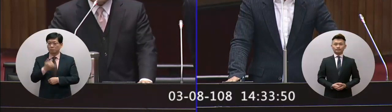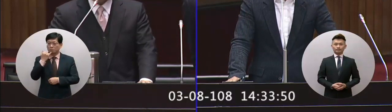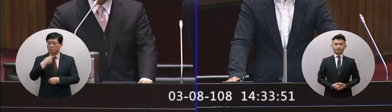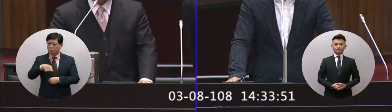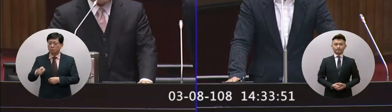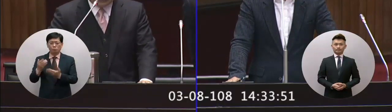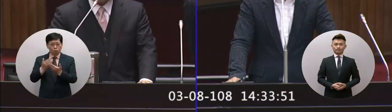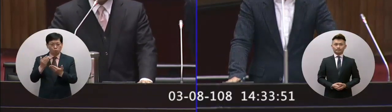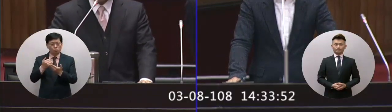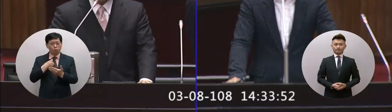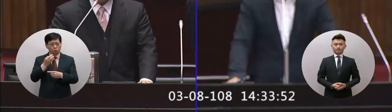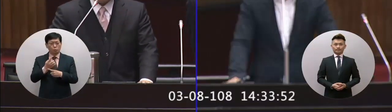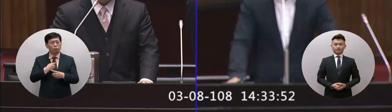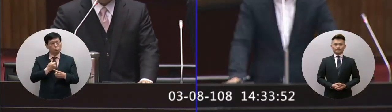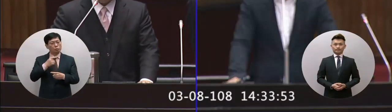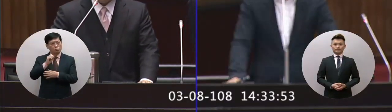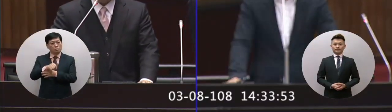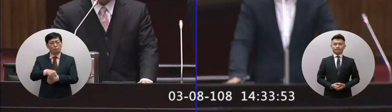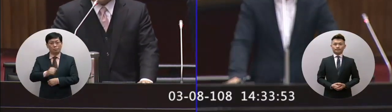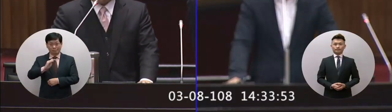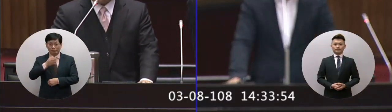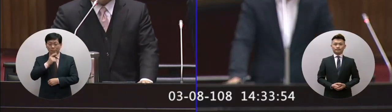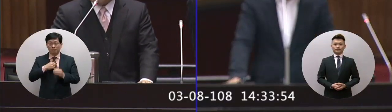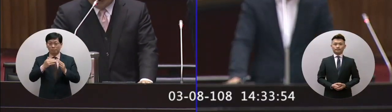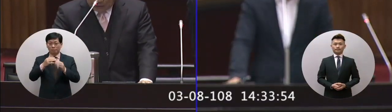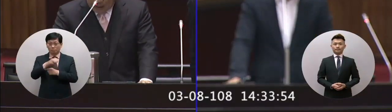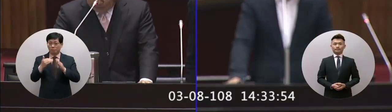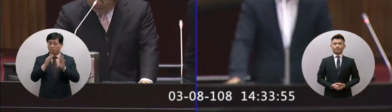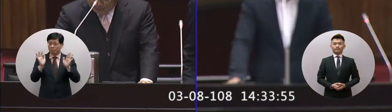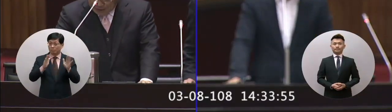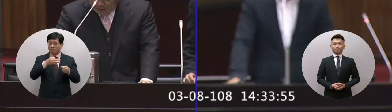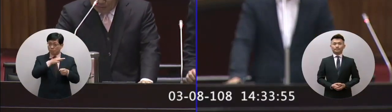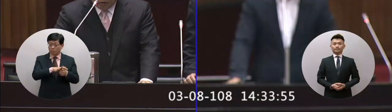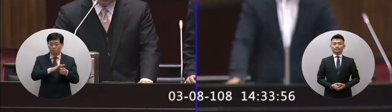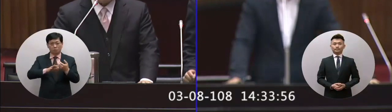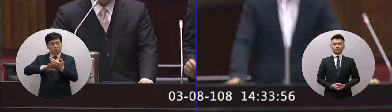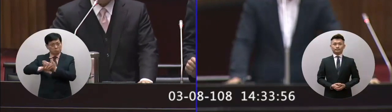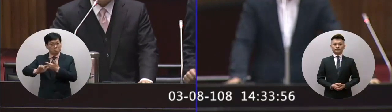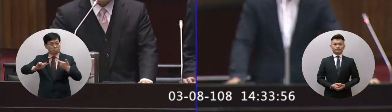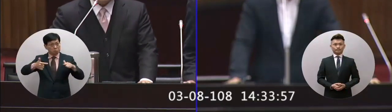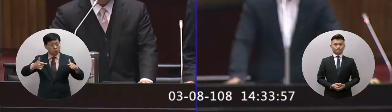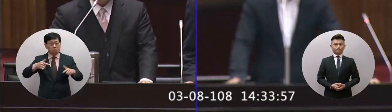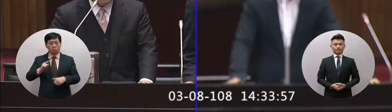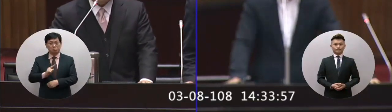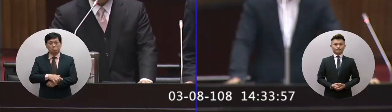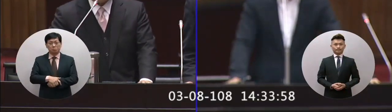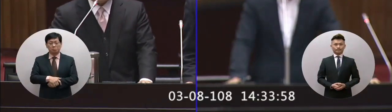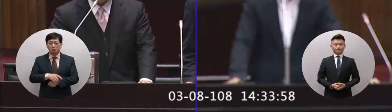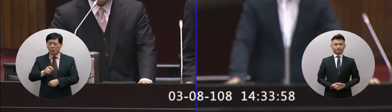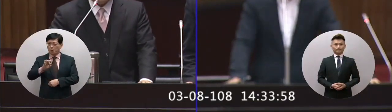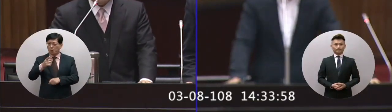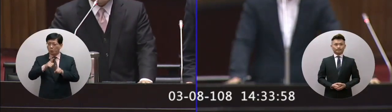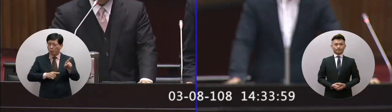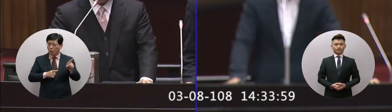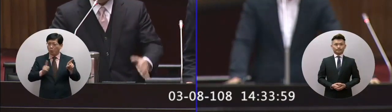他們讀書這我都給他贊成農家主題補助跟其他不一樣的地方是怎麼